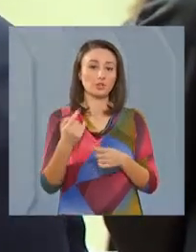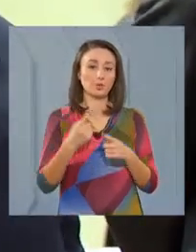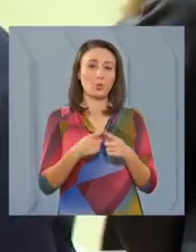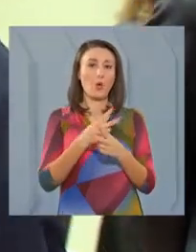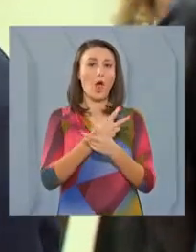Austria